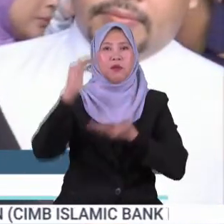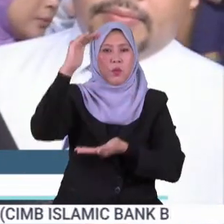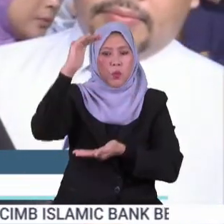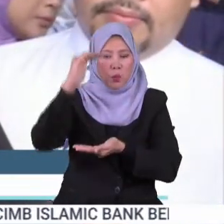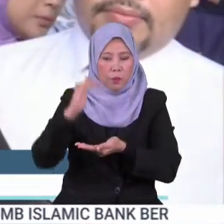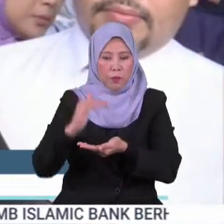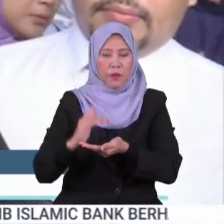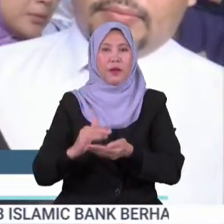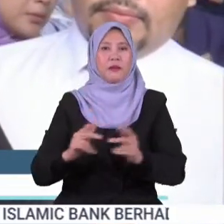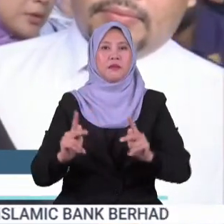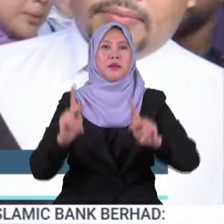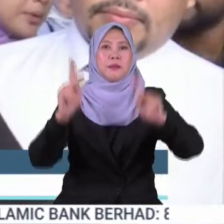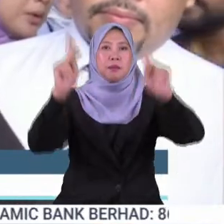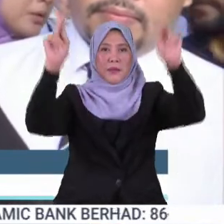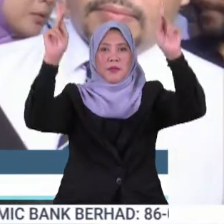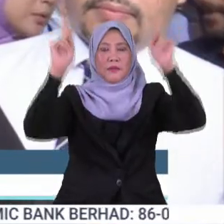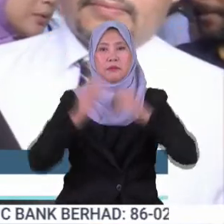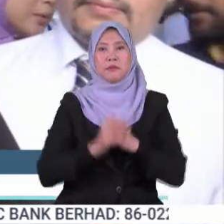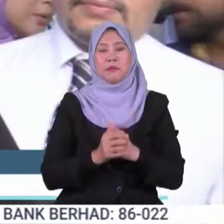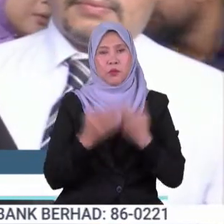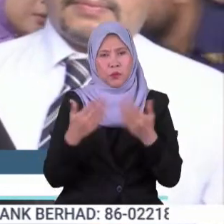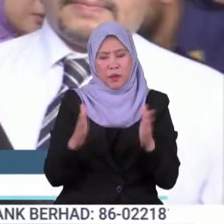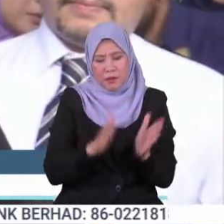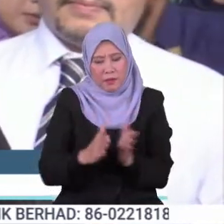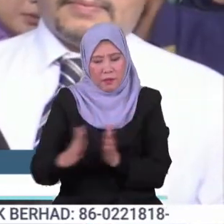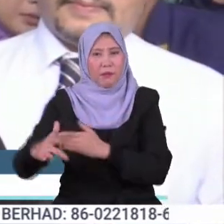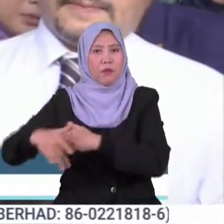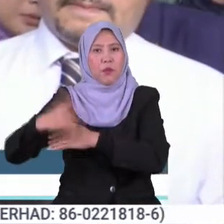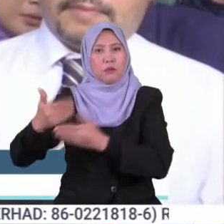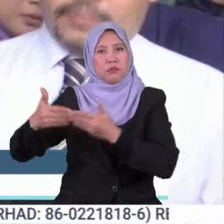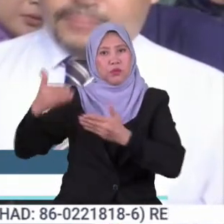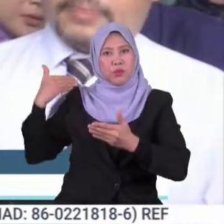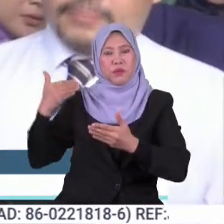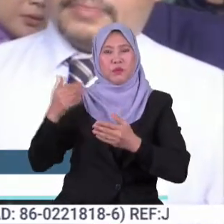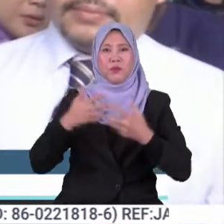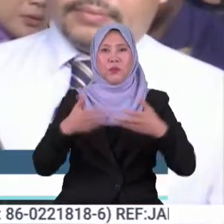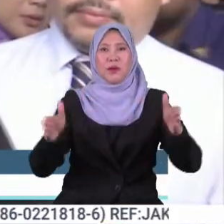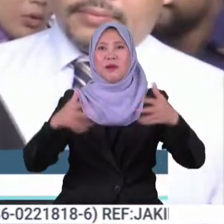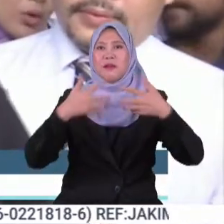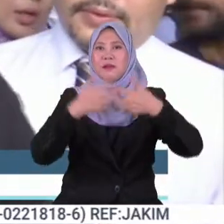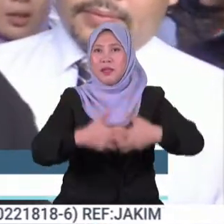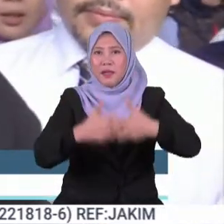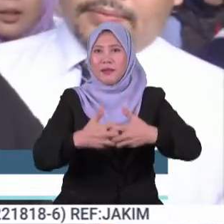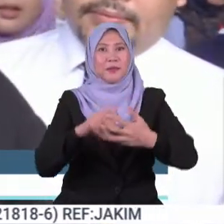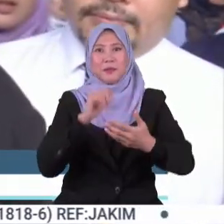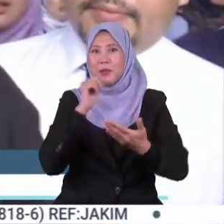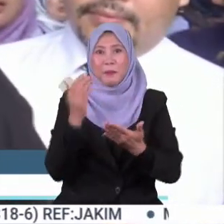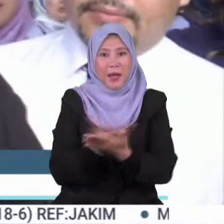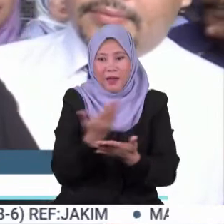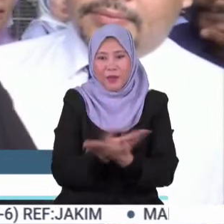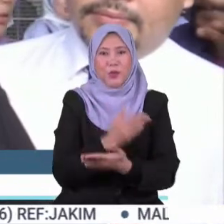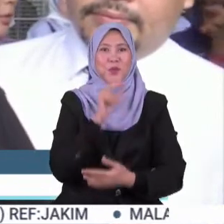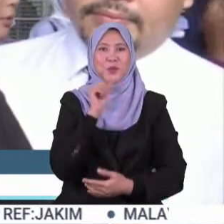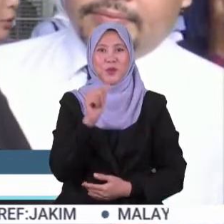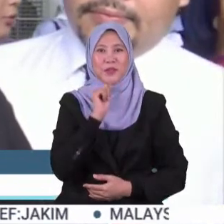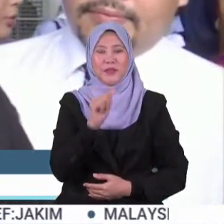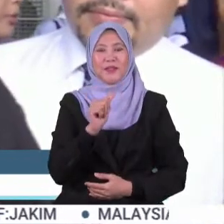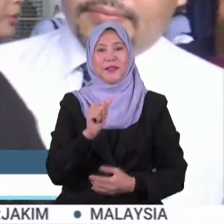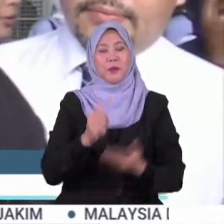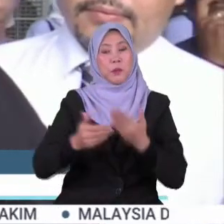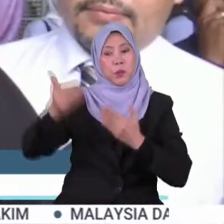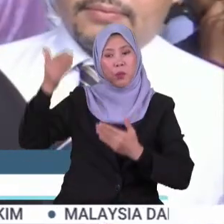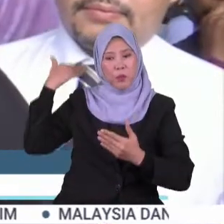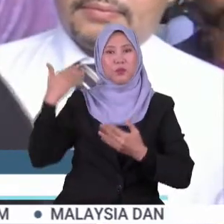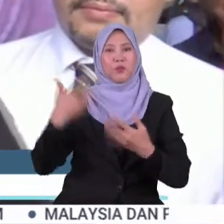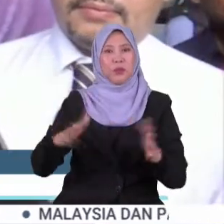karbon. Maksudnya perancangan ini sudah jauh lebih awal untuk membuka kilang ini, bukan minggu lepas benar-benar buka. Maksudnya apa